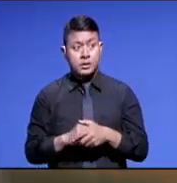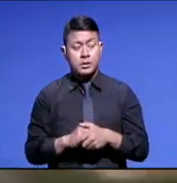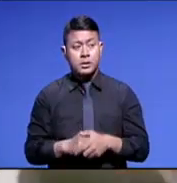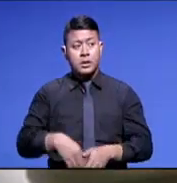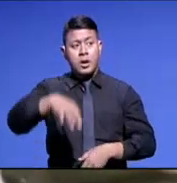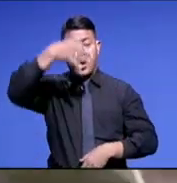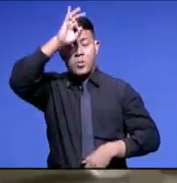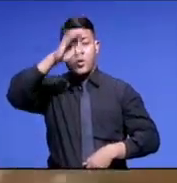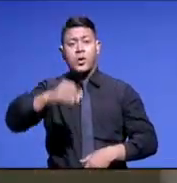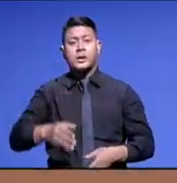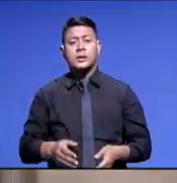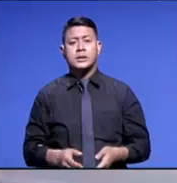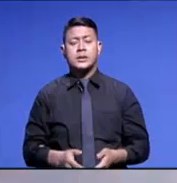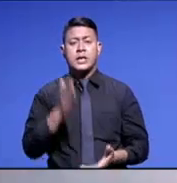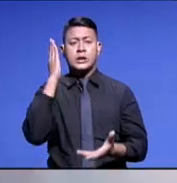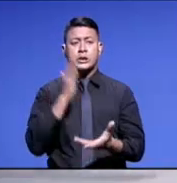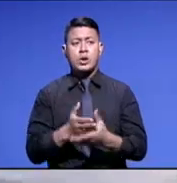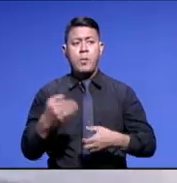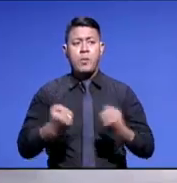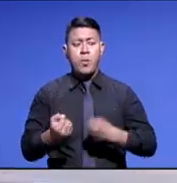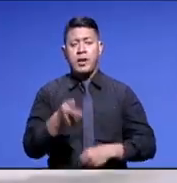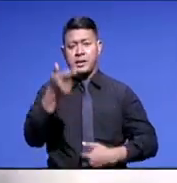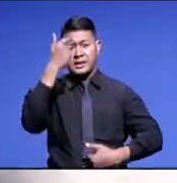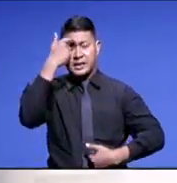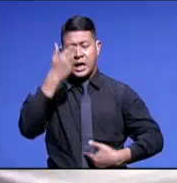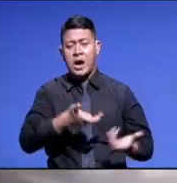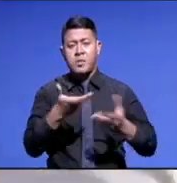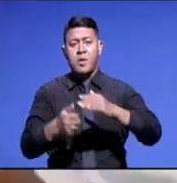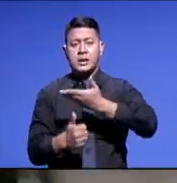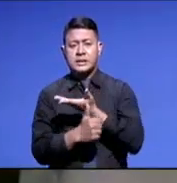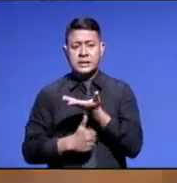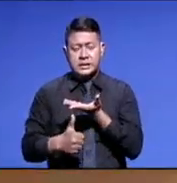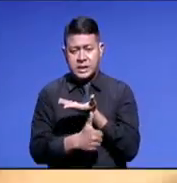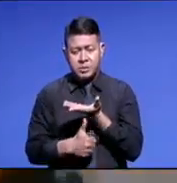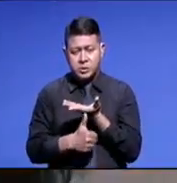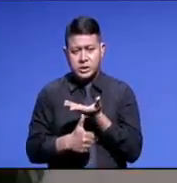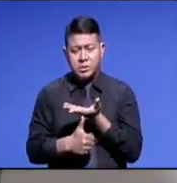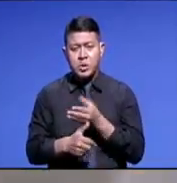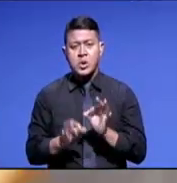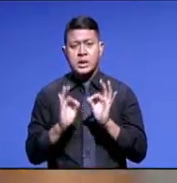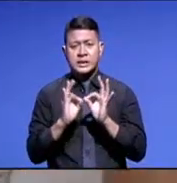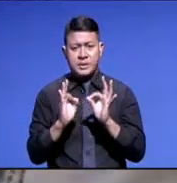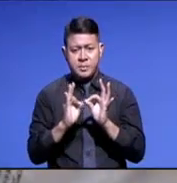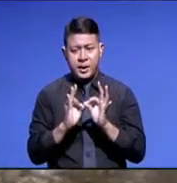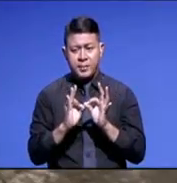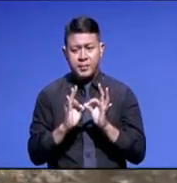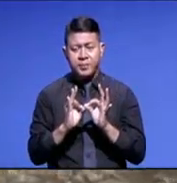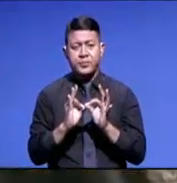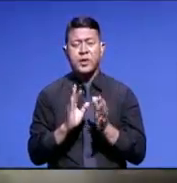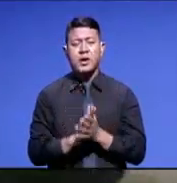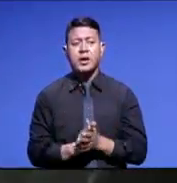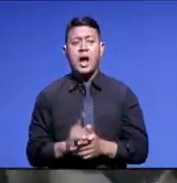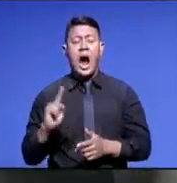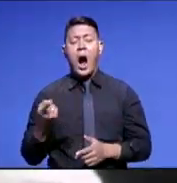Polisi terpaksa menghentikan mobil HR tersangka pembawa narkoba jenis sabu-sabu di Jalan Raya Kasian, Jember. Meski awalnya sempat tidak